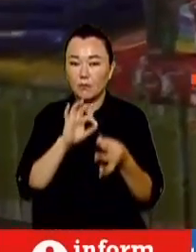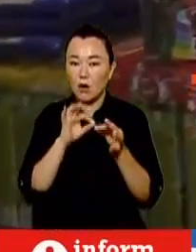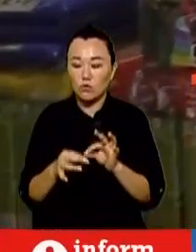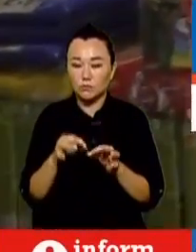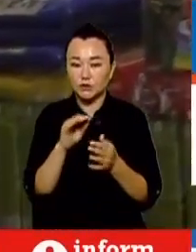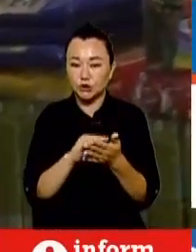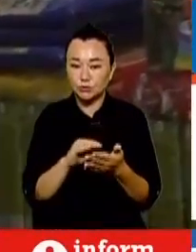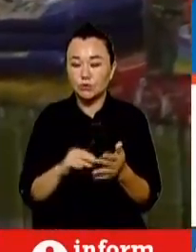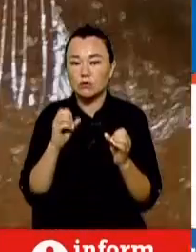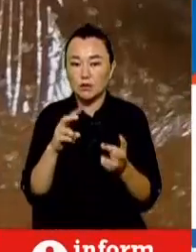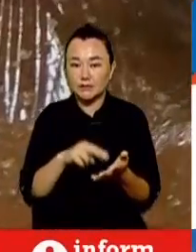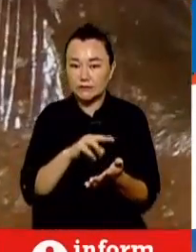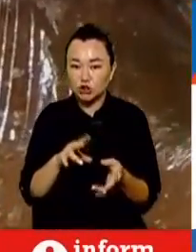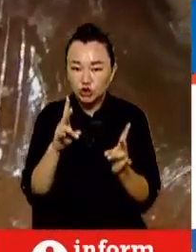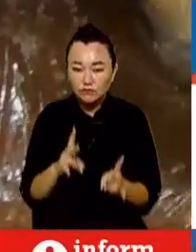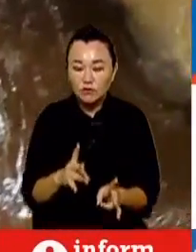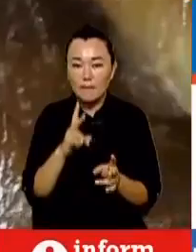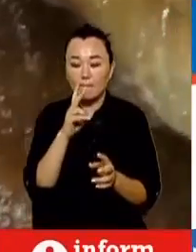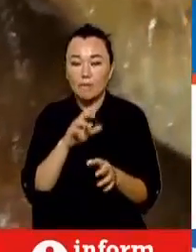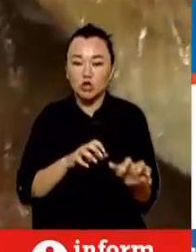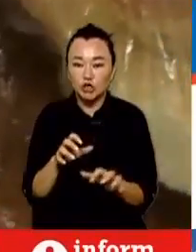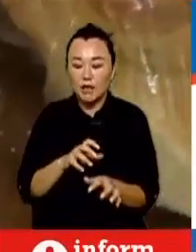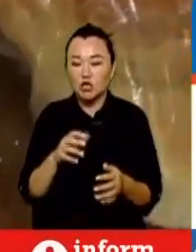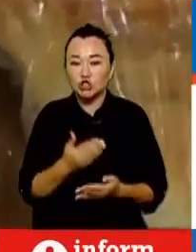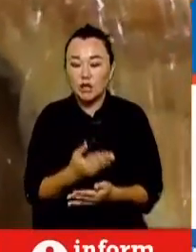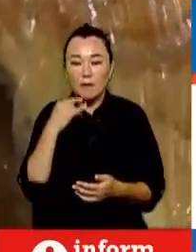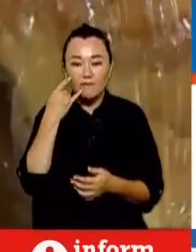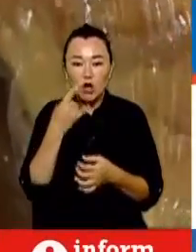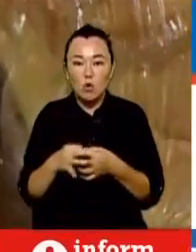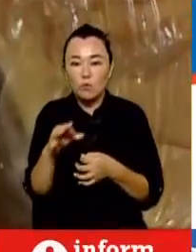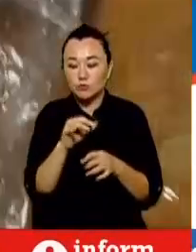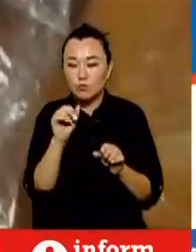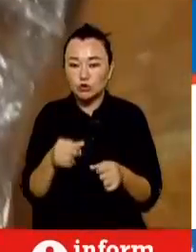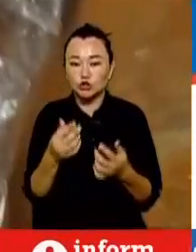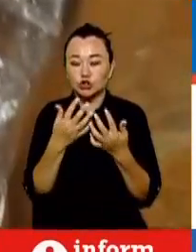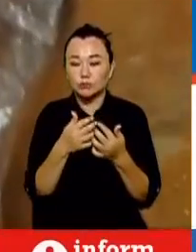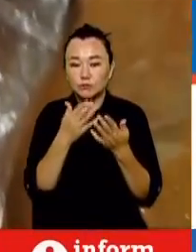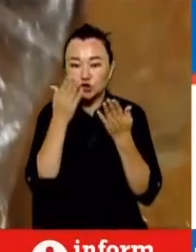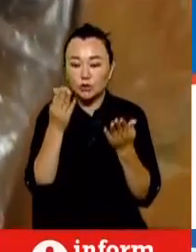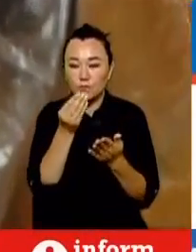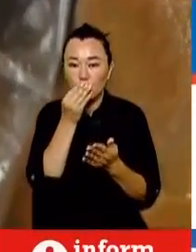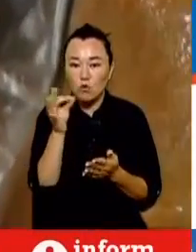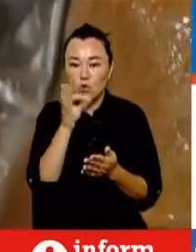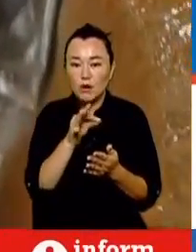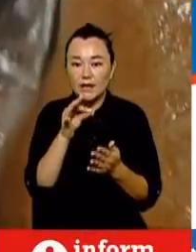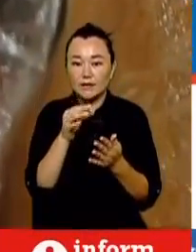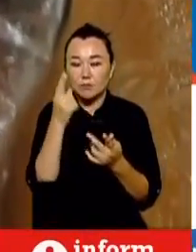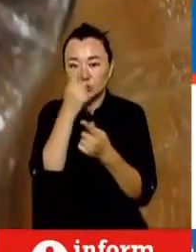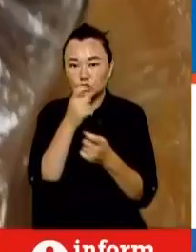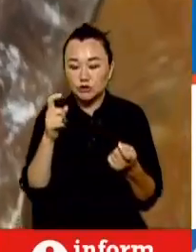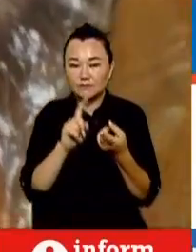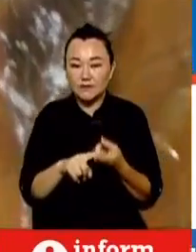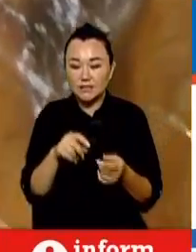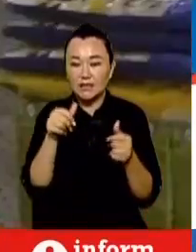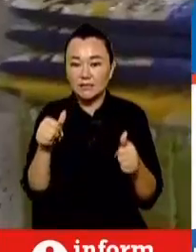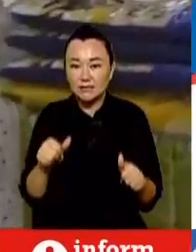Подробную инструкцию о том, как не стать жертвой мошенников, жители Павлодарской области теперь могут прочитать на продуктах питания. Этикетки с предупреждениями